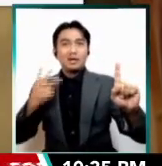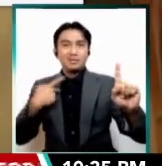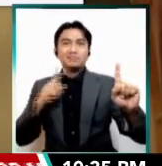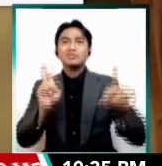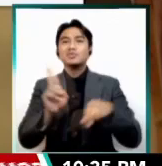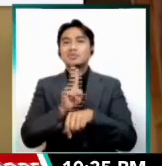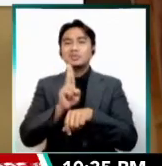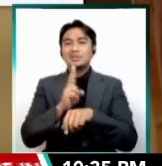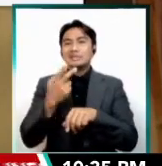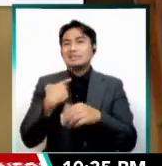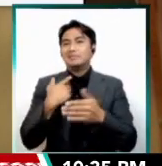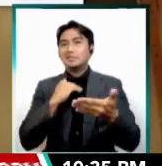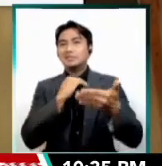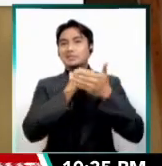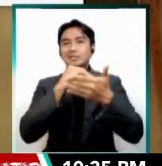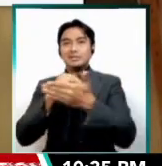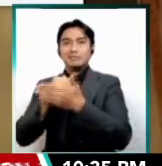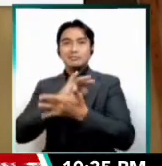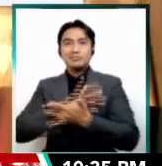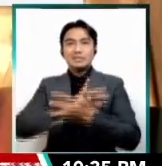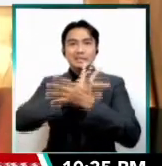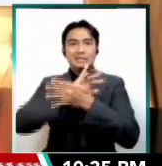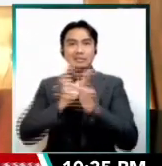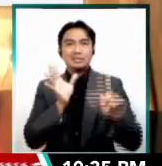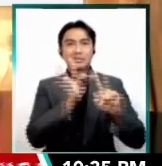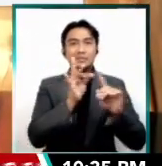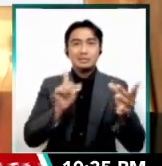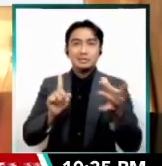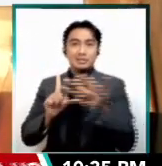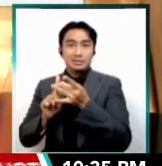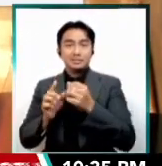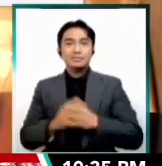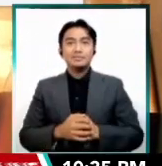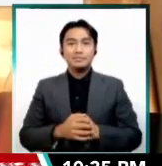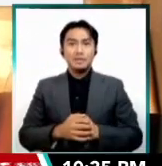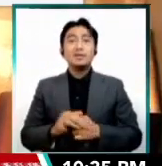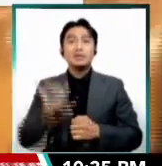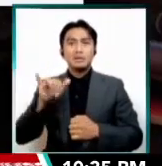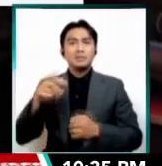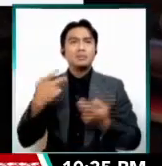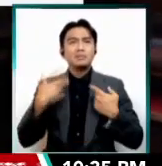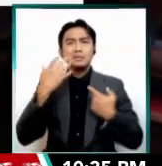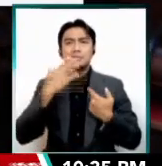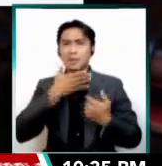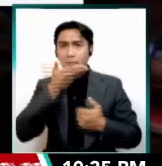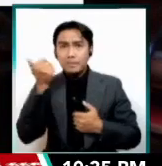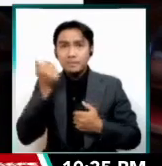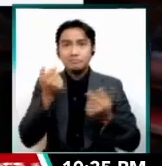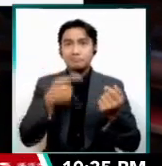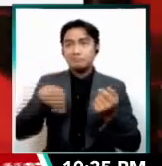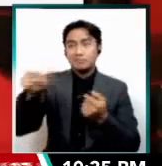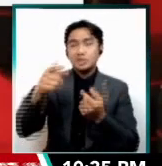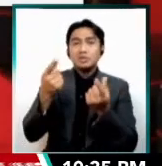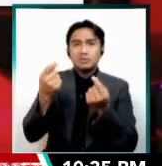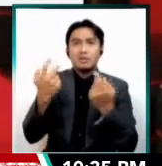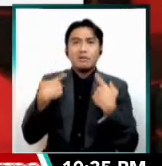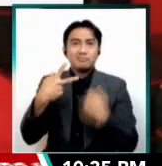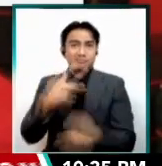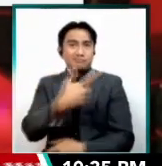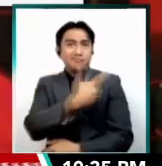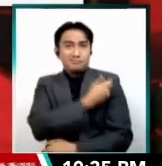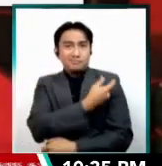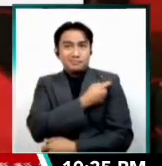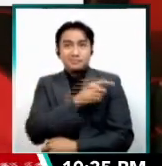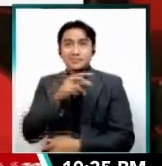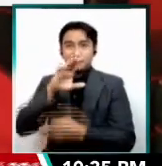ating social distancing and well, as much as possible sana maganda kung fully vaccinated or